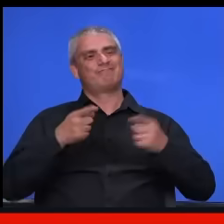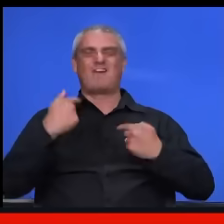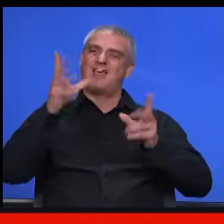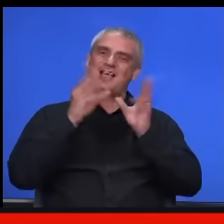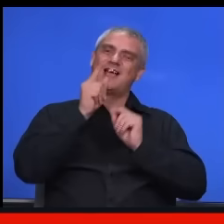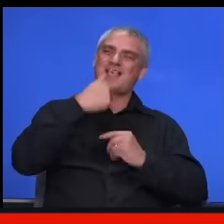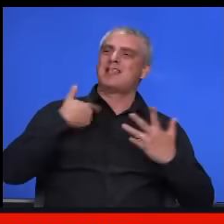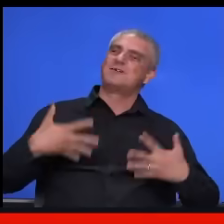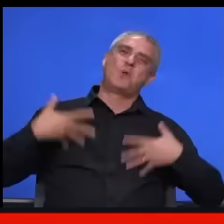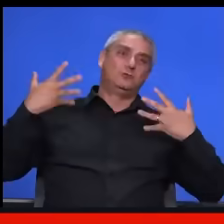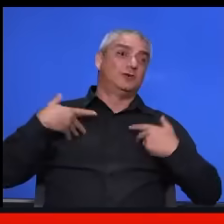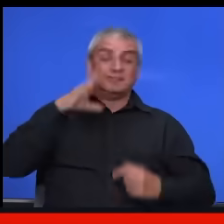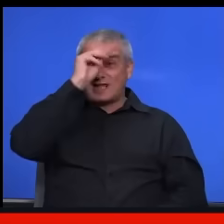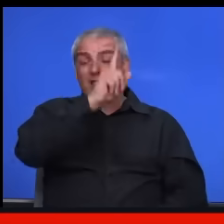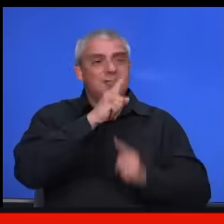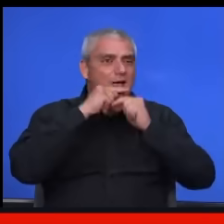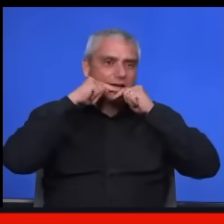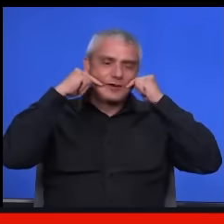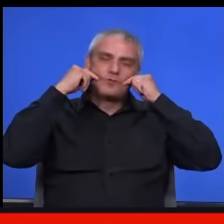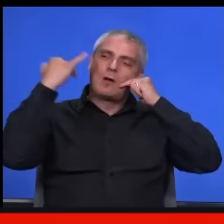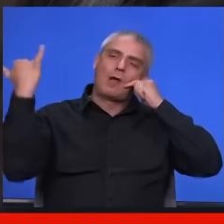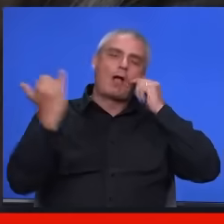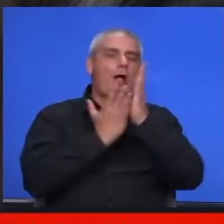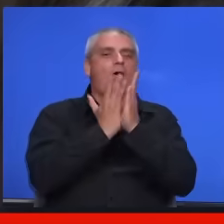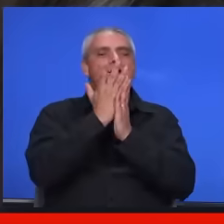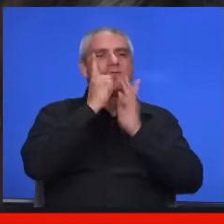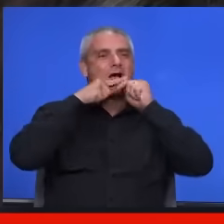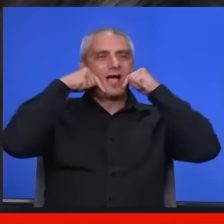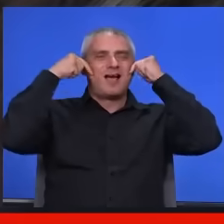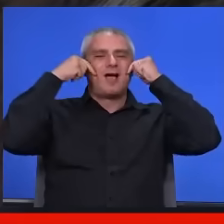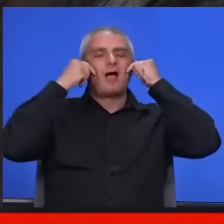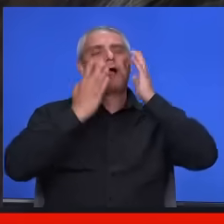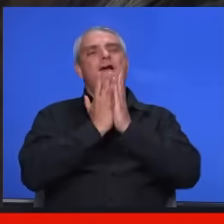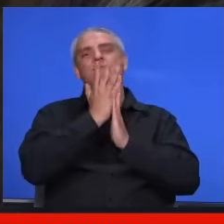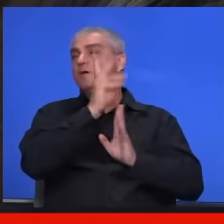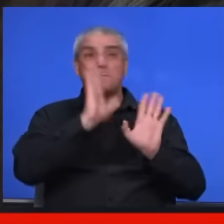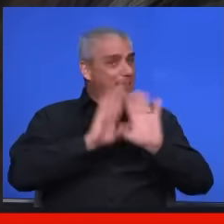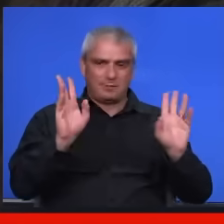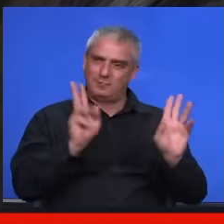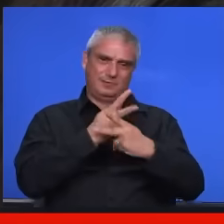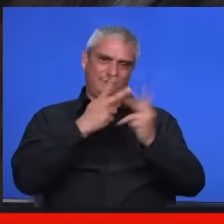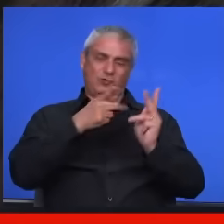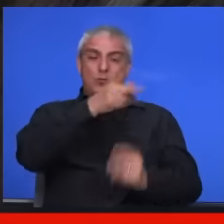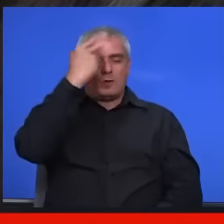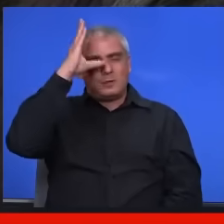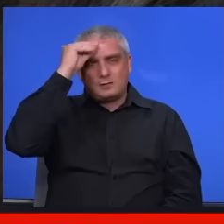זה היה ילד שהחיוך פשוט היה מודבק לו. אי אפשר לראות את נתיב בלי חיוך. הוא היה